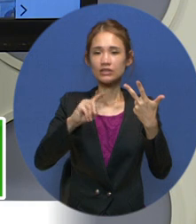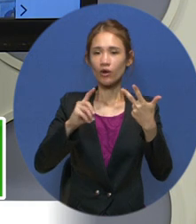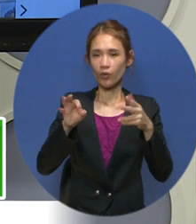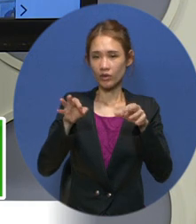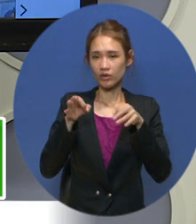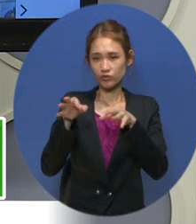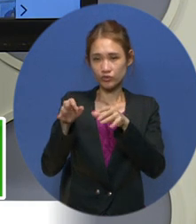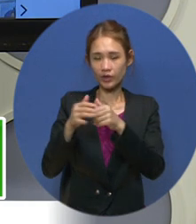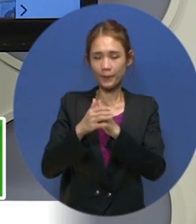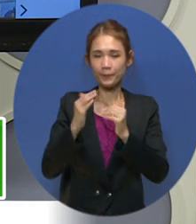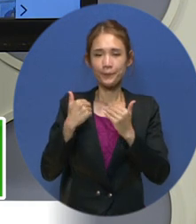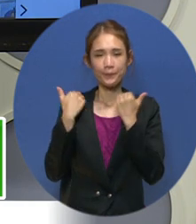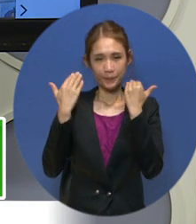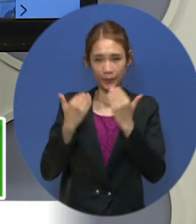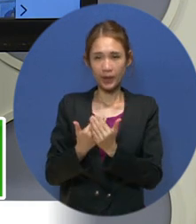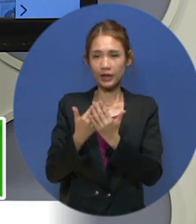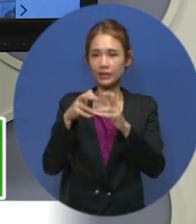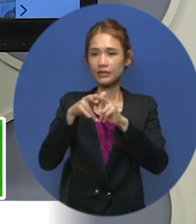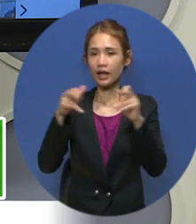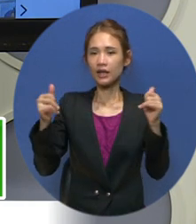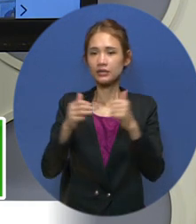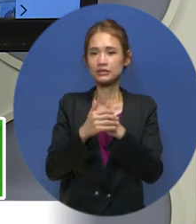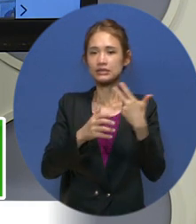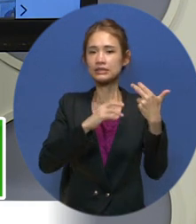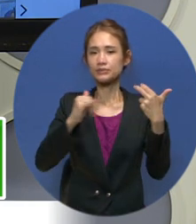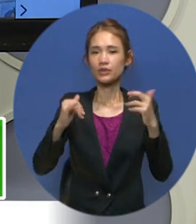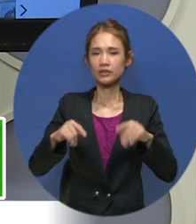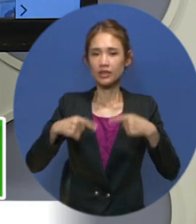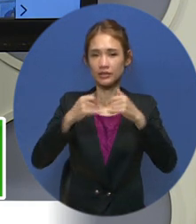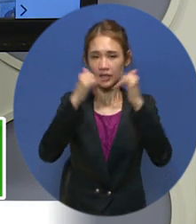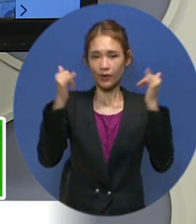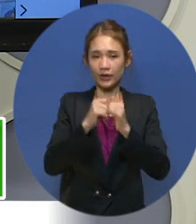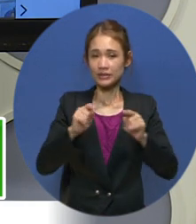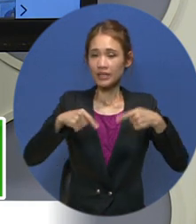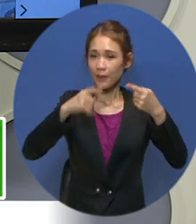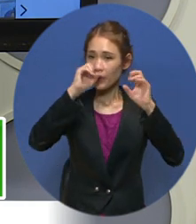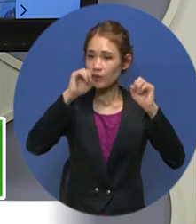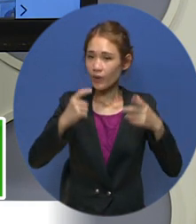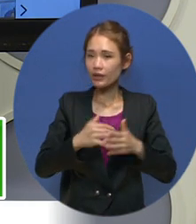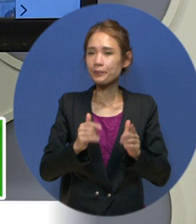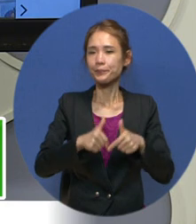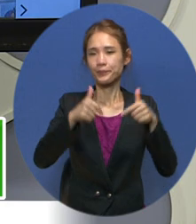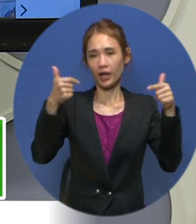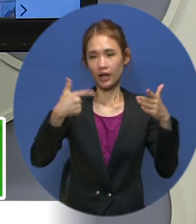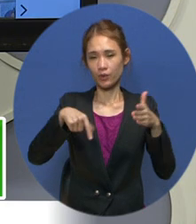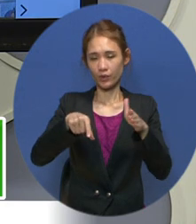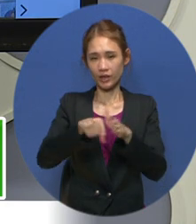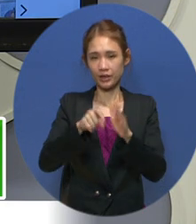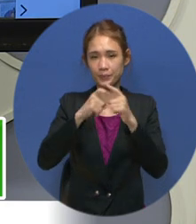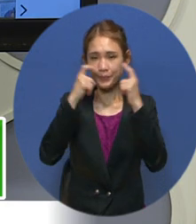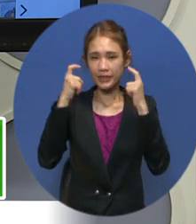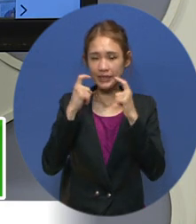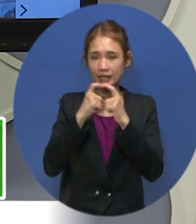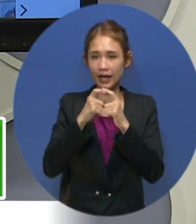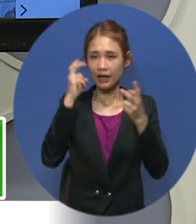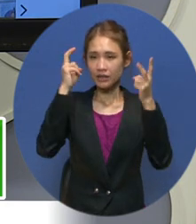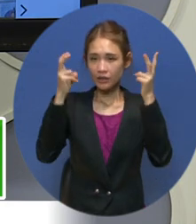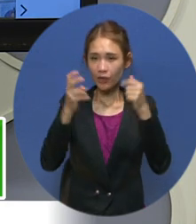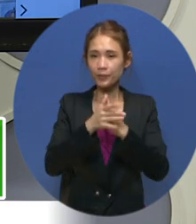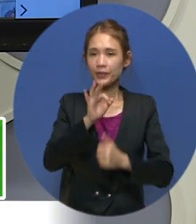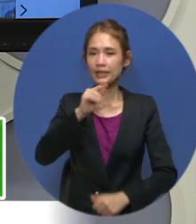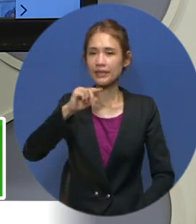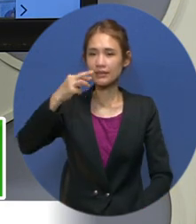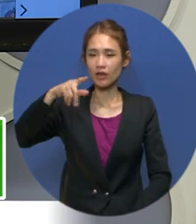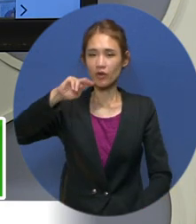70명의 민간기업 취업과 사회 참여 기회 확대를 위해 발달장애의 민간 기업 인턴십 사업을